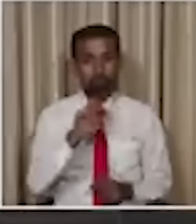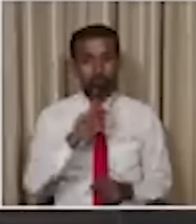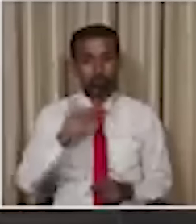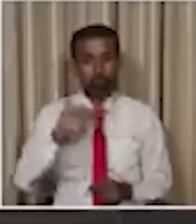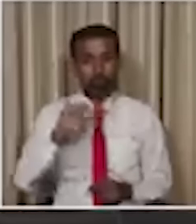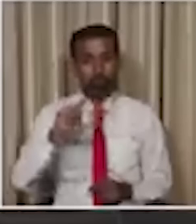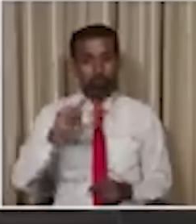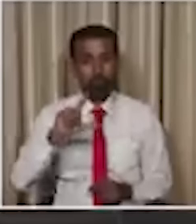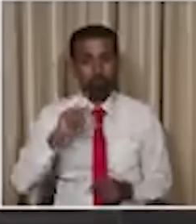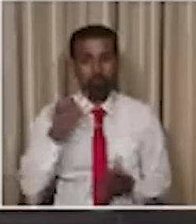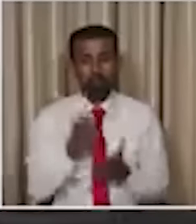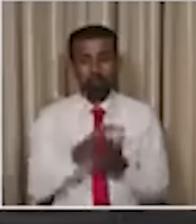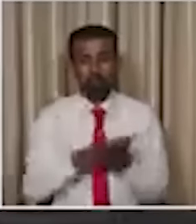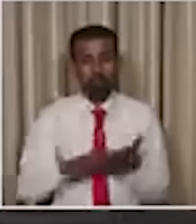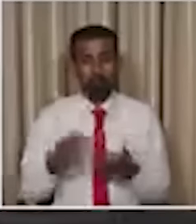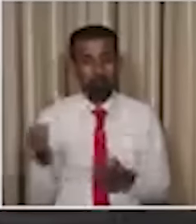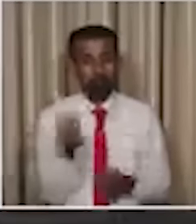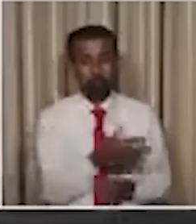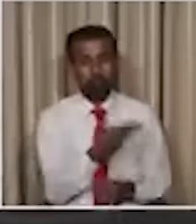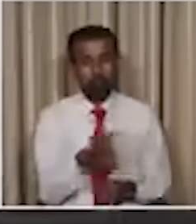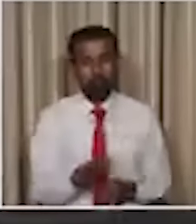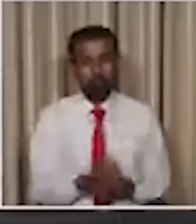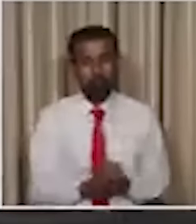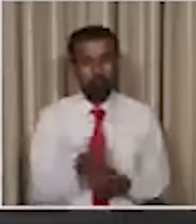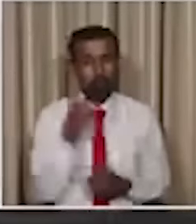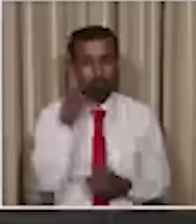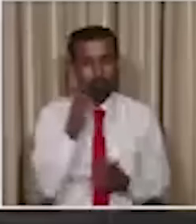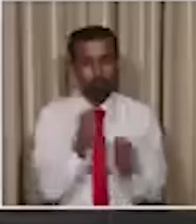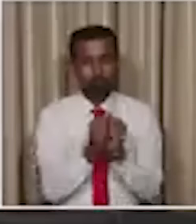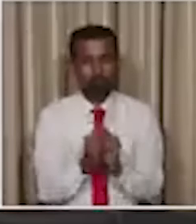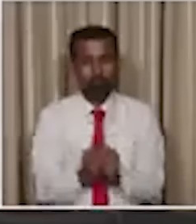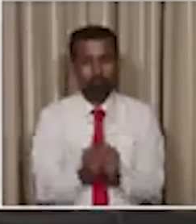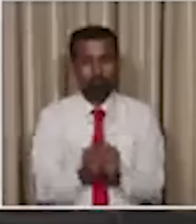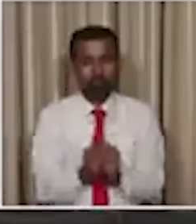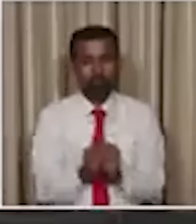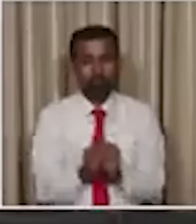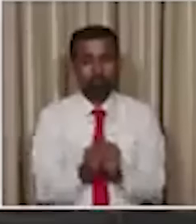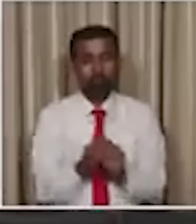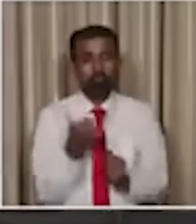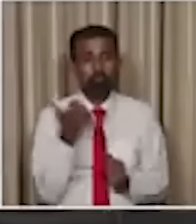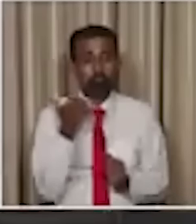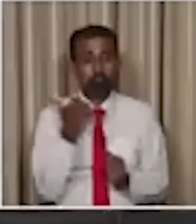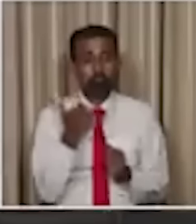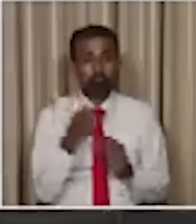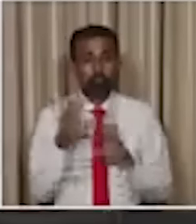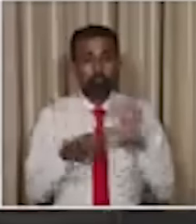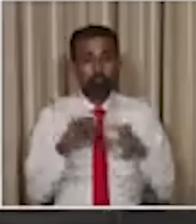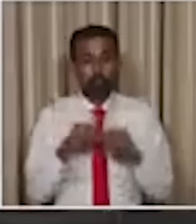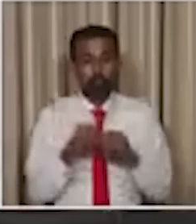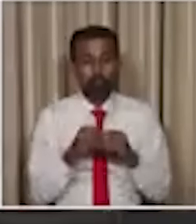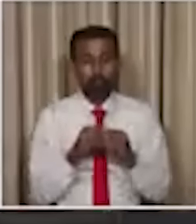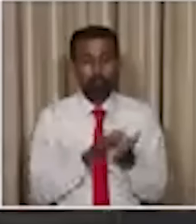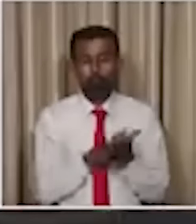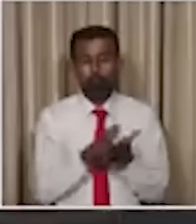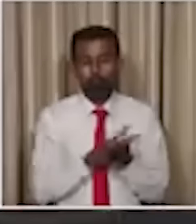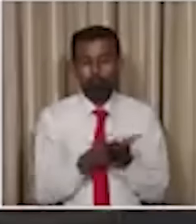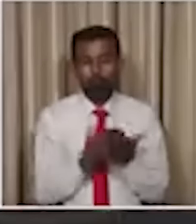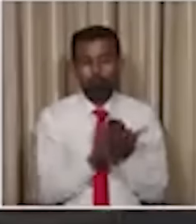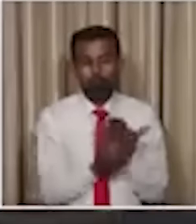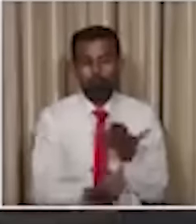05.867 දරන ලියවිල්ල මගින් බාර දී ඇත. බුද්ධි මෙහෙයුමට අදාළ ටෙලිග්‍රෑම් ගිණුම් මේ සියලු දත්තයන්වල